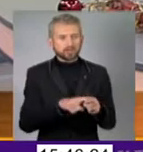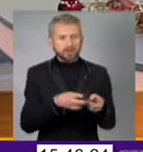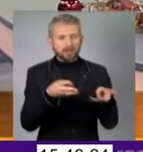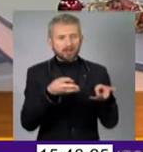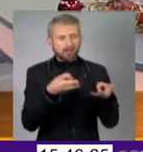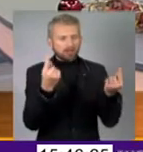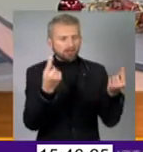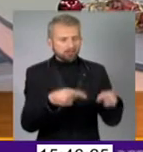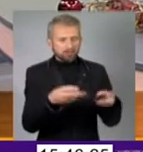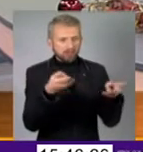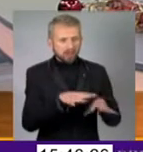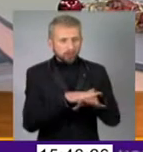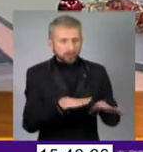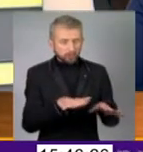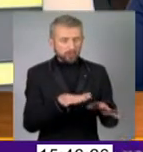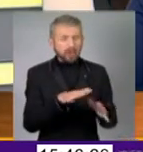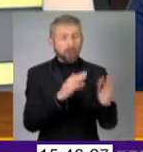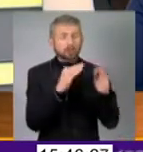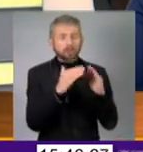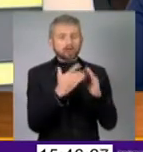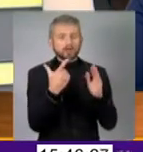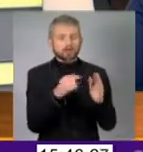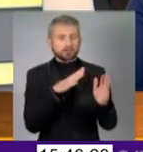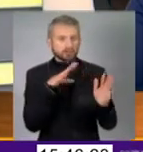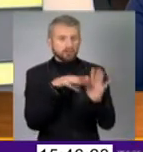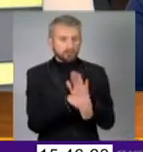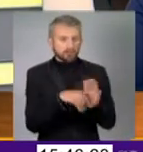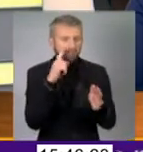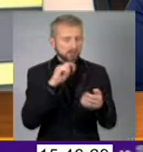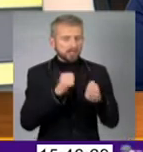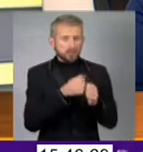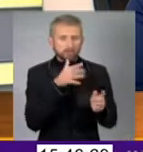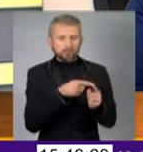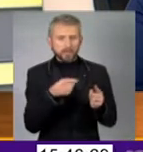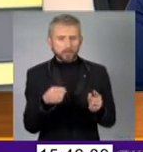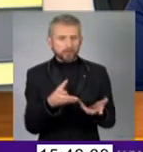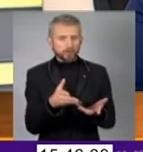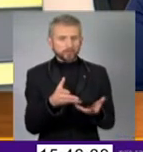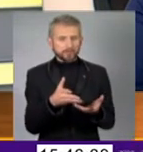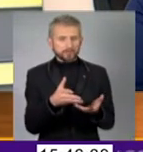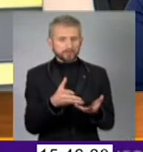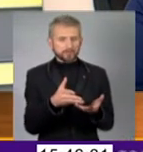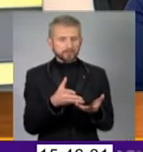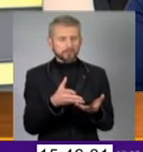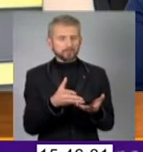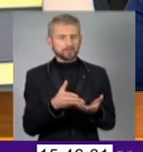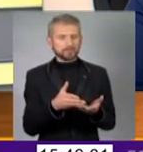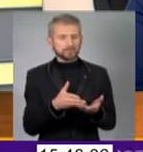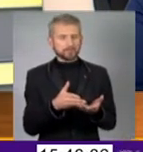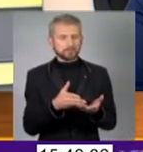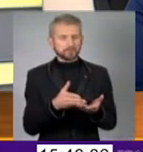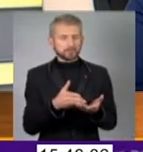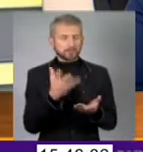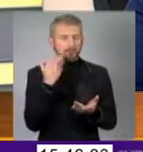покинутий, саме йде мова про будівлі, в яких перебували. Ми пам'ятаємо той період, скажімо так, виходу з